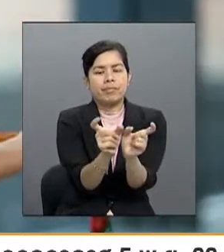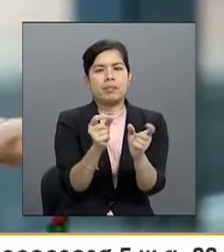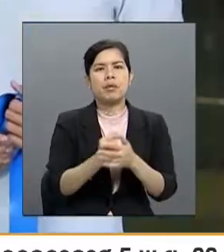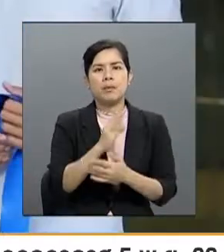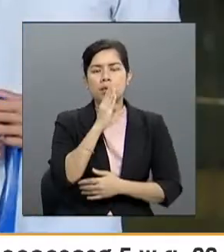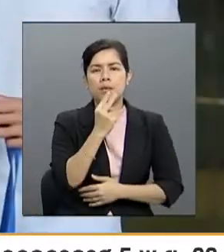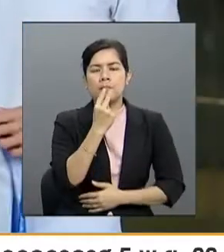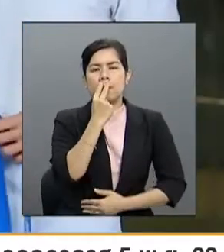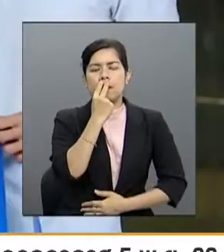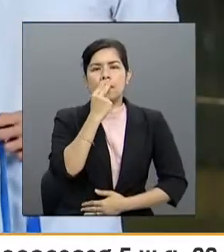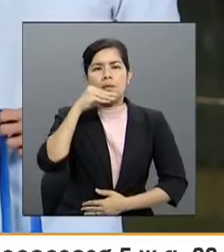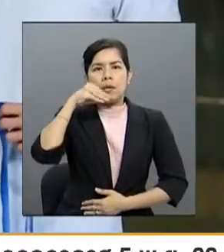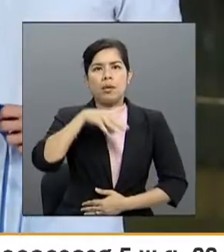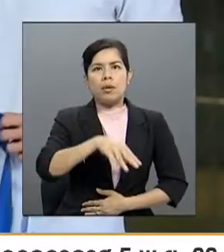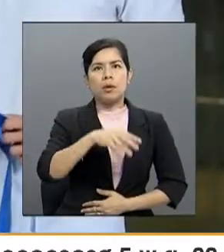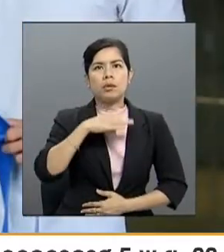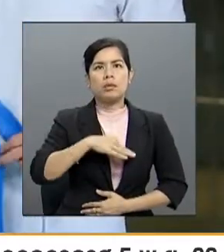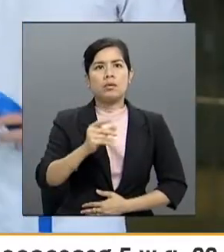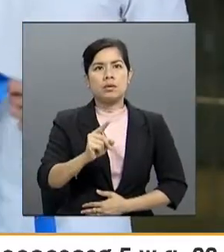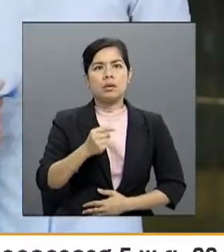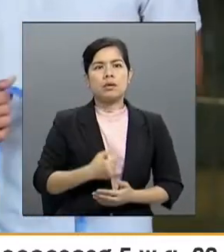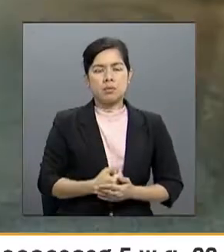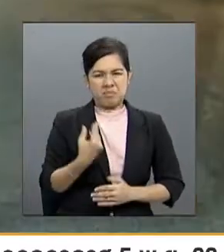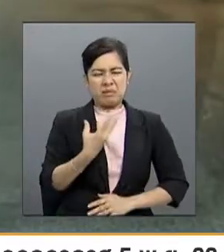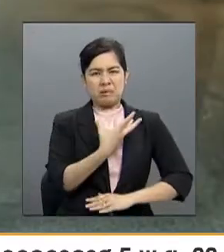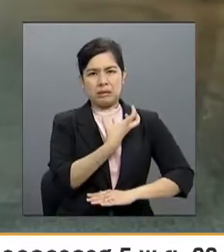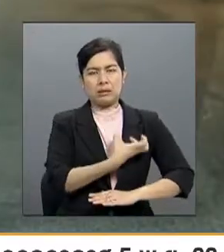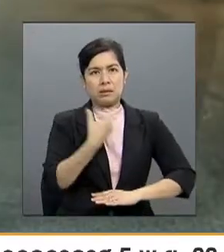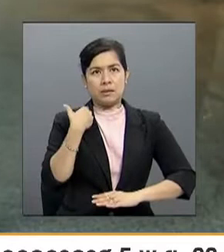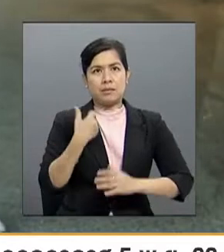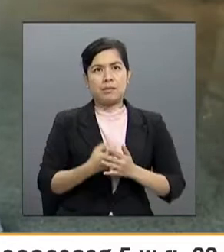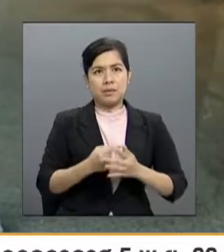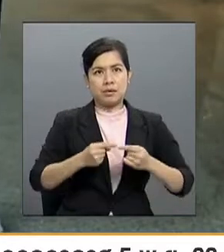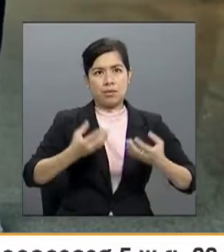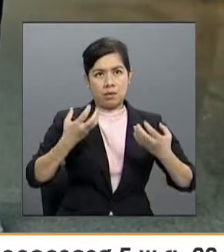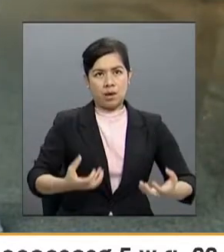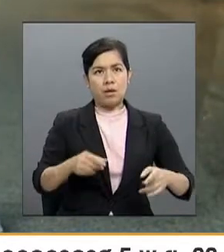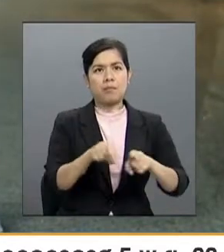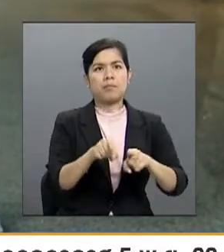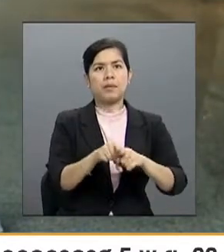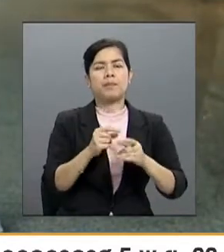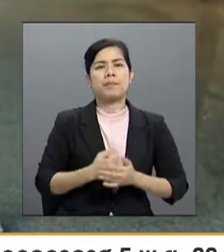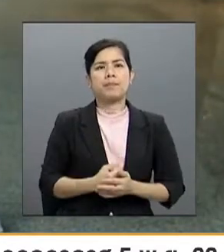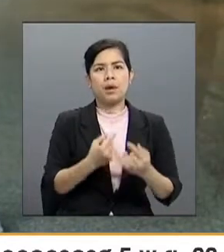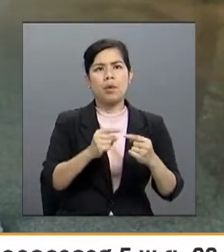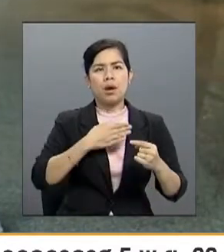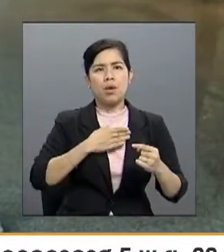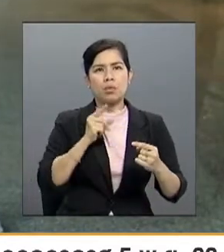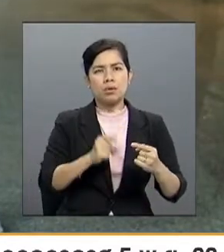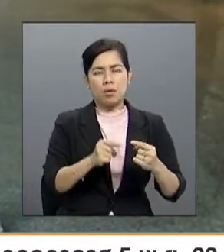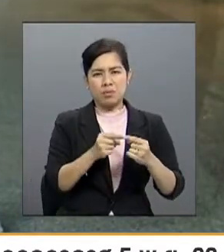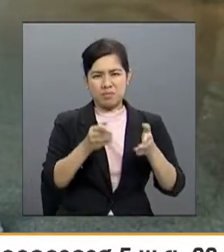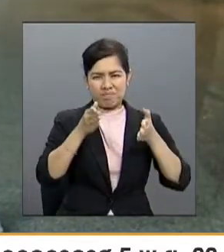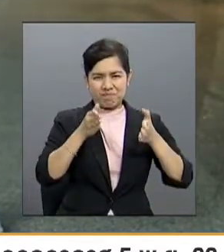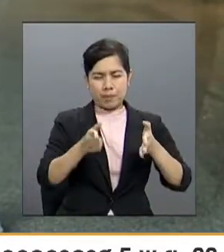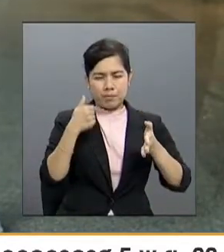ใจออกเป็นไงครับรู้สึก เมื่อยค่ะเหมือนหนักเหมือนกันเหมือนได้ออกแรงแต่ว่าเหมือนเราต้องมีสมาธิกับการโ